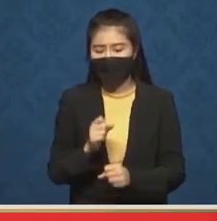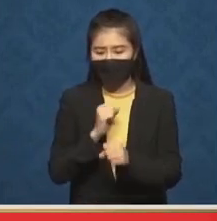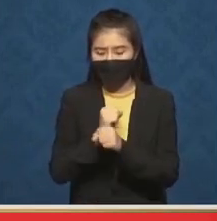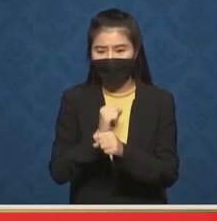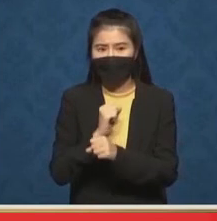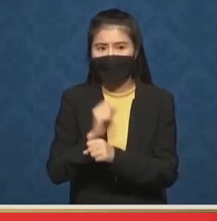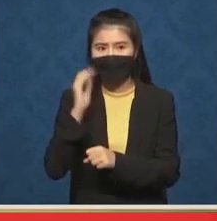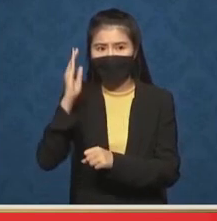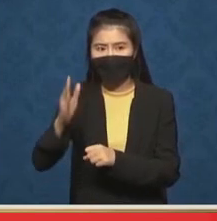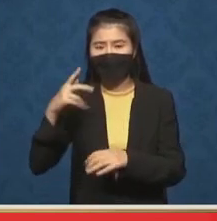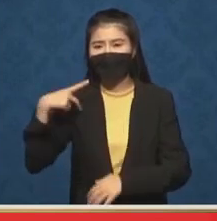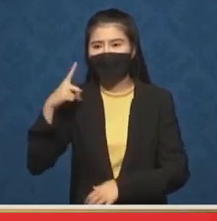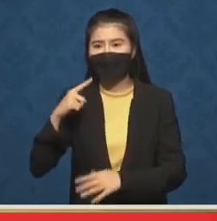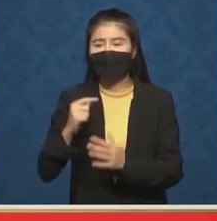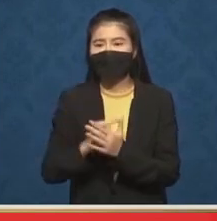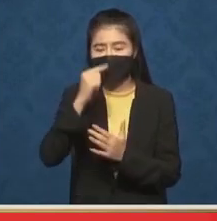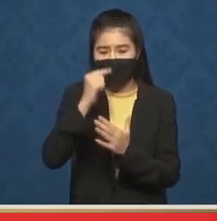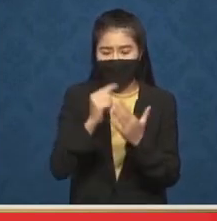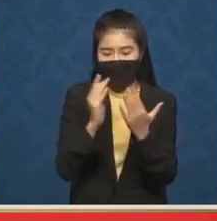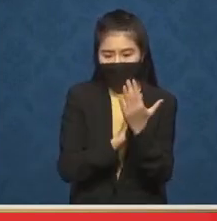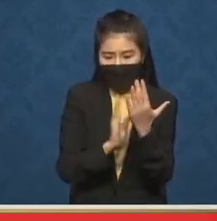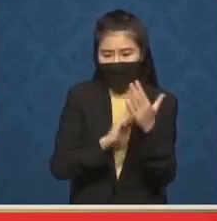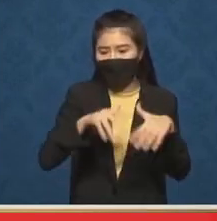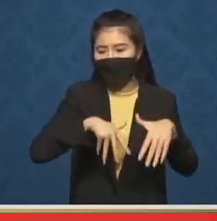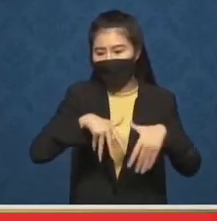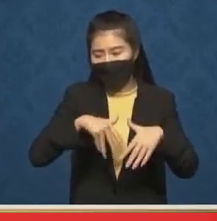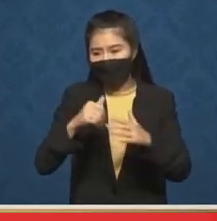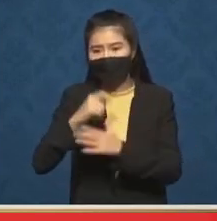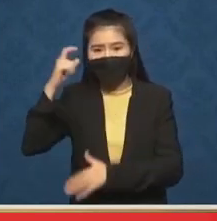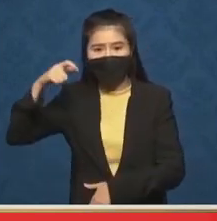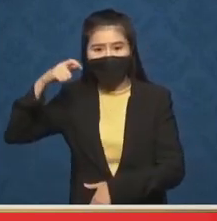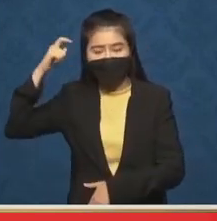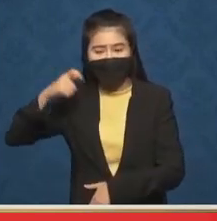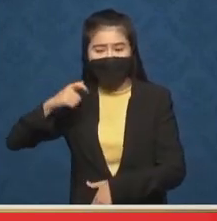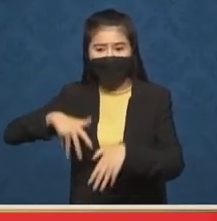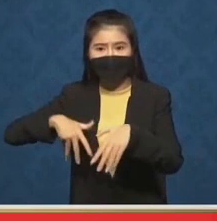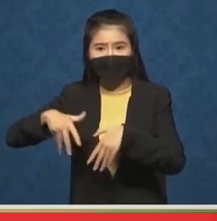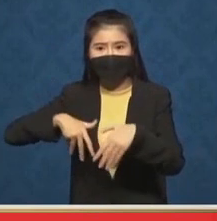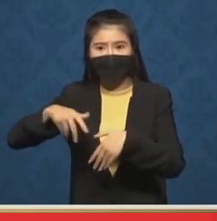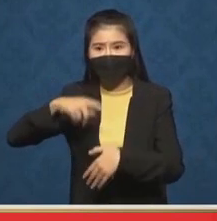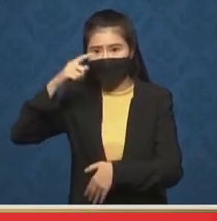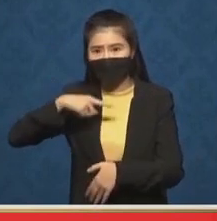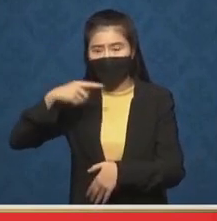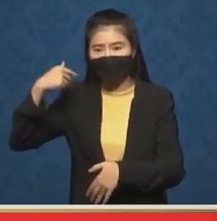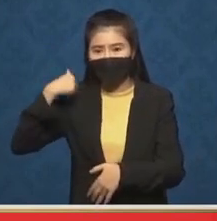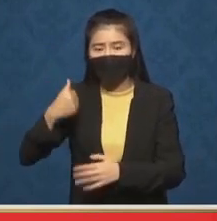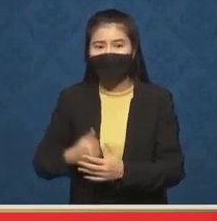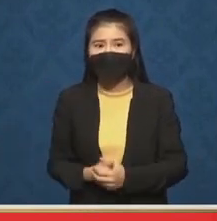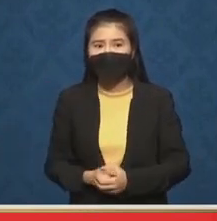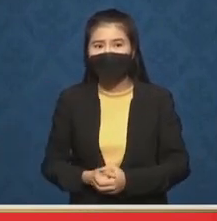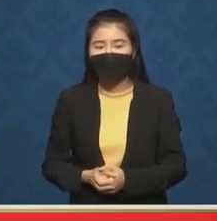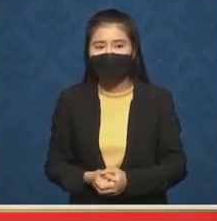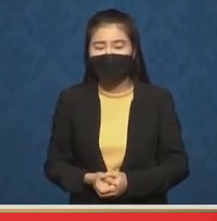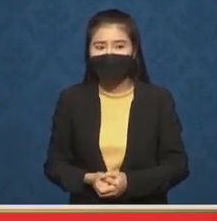องเกิดขึ้และเป็นประโกิั้งปashed qualify ชต เมีนมาแลเทศ เมียนมา ธ manager pointedท